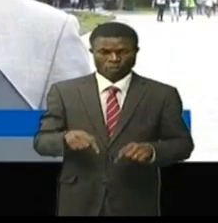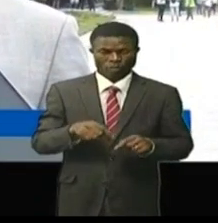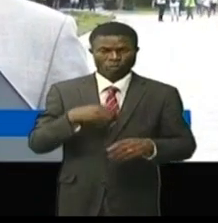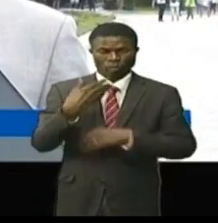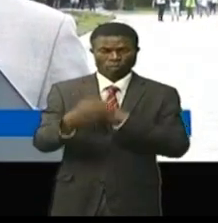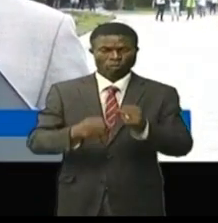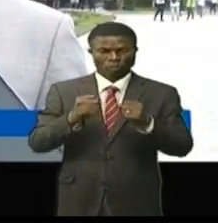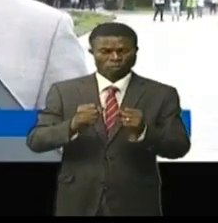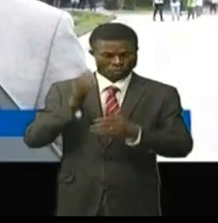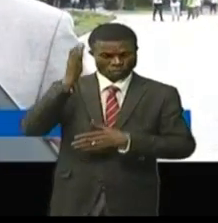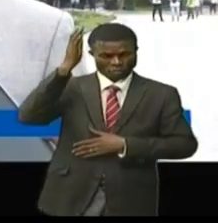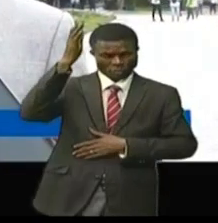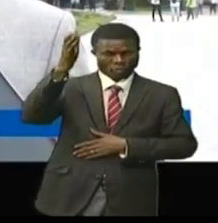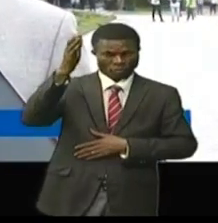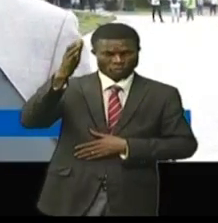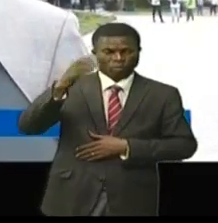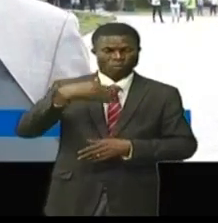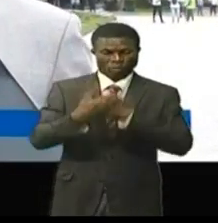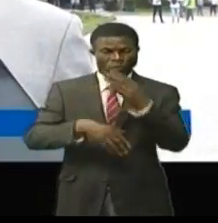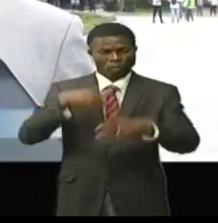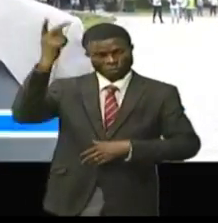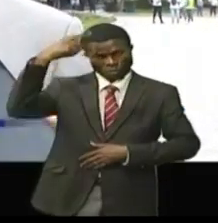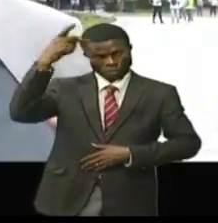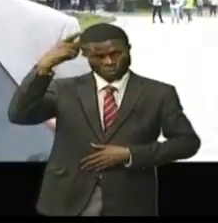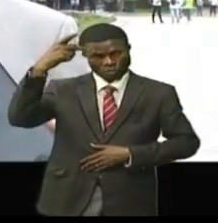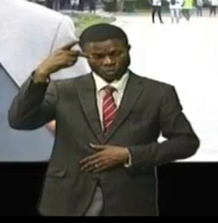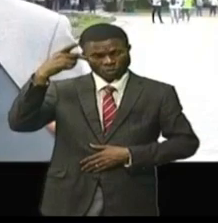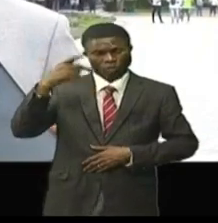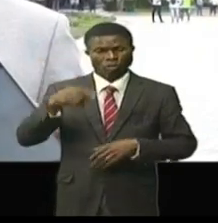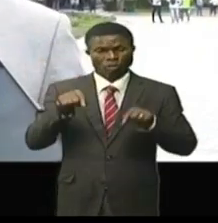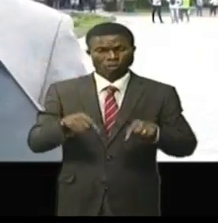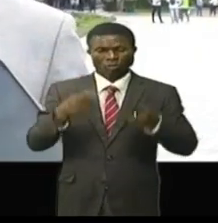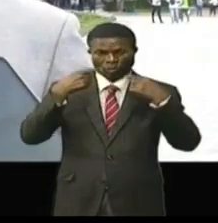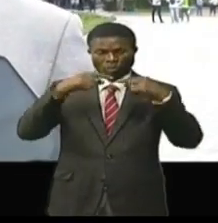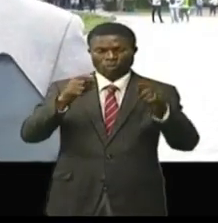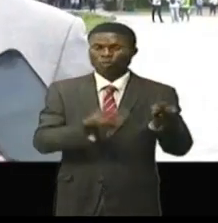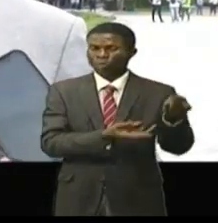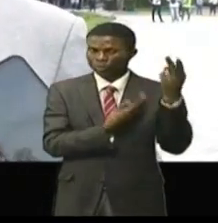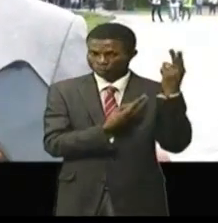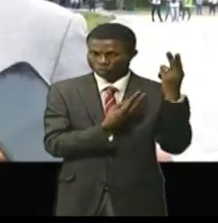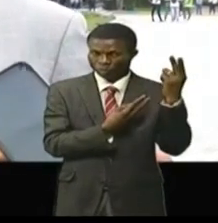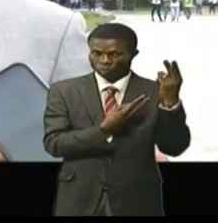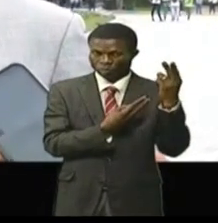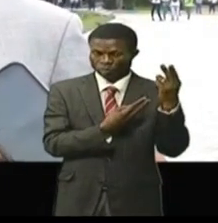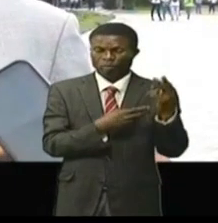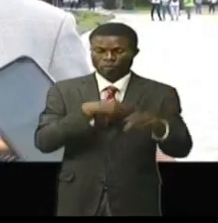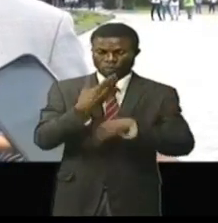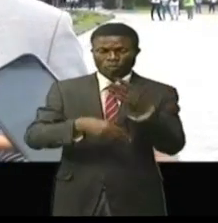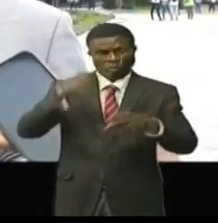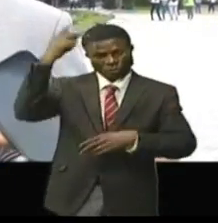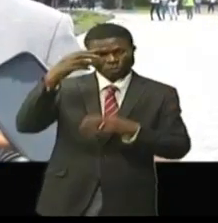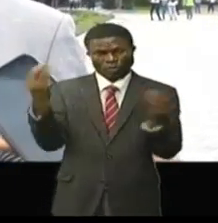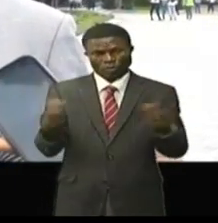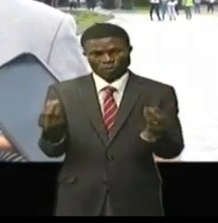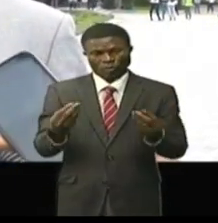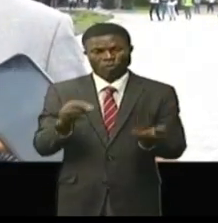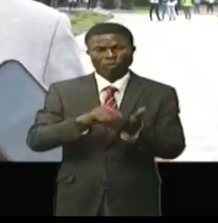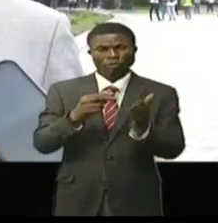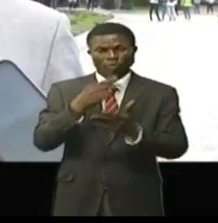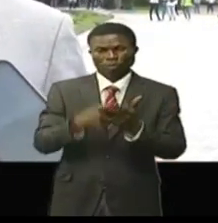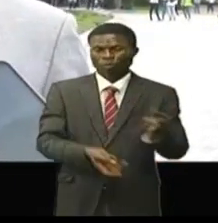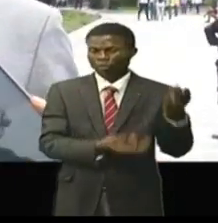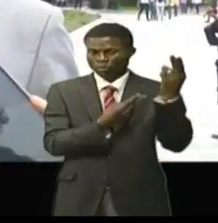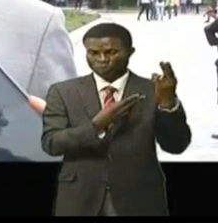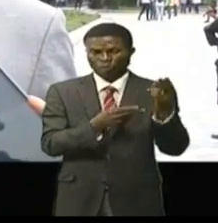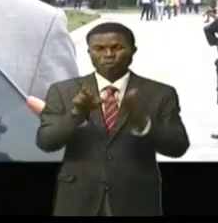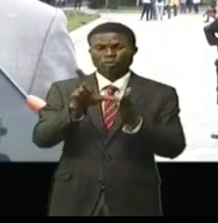jour de faire la politique. Et en leur rappelant les valeurs pour cela, pour faire la politique, c'est-à-dire les valeurs de